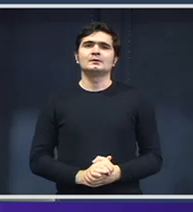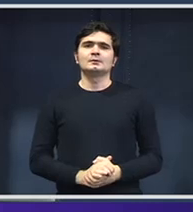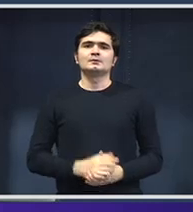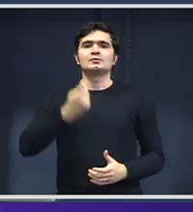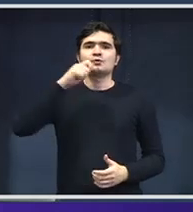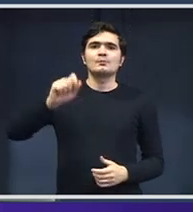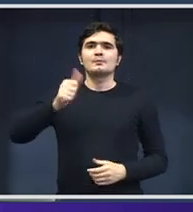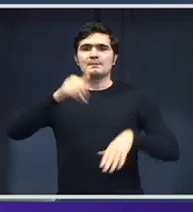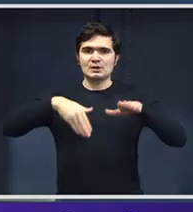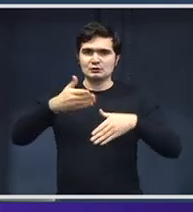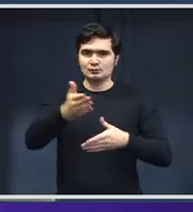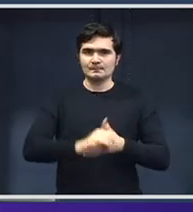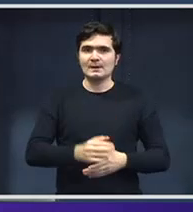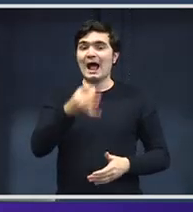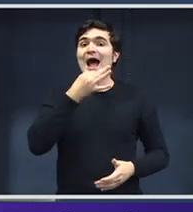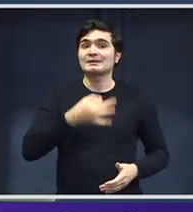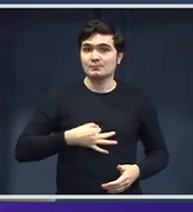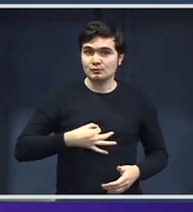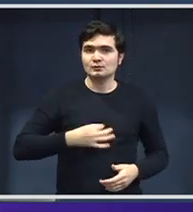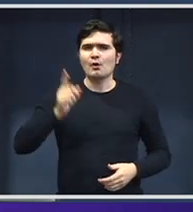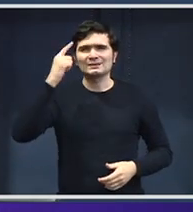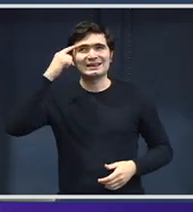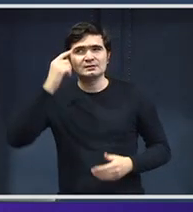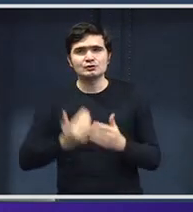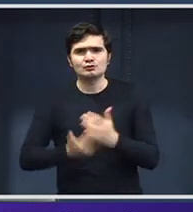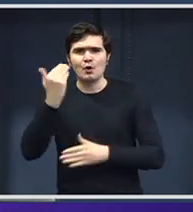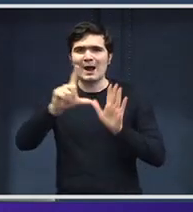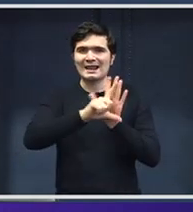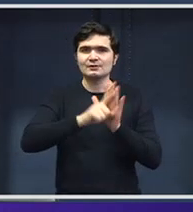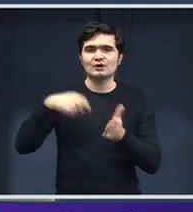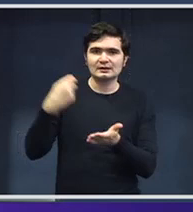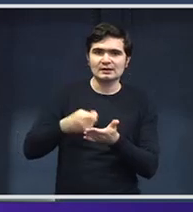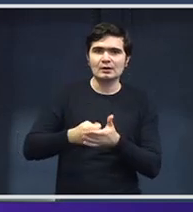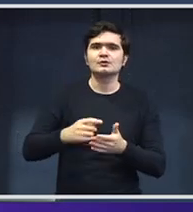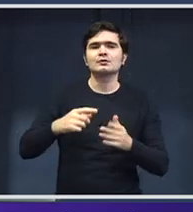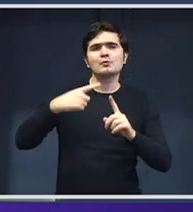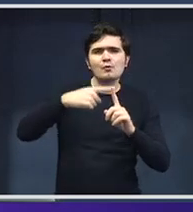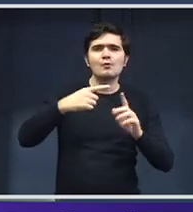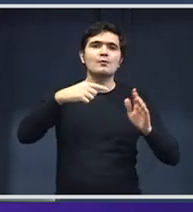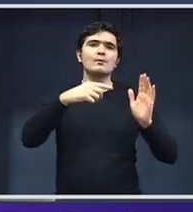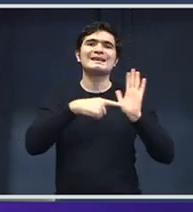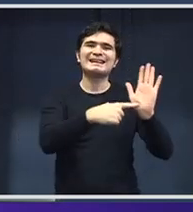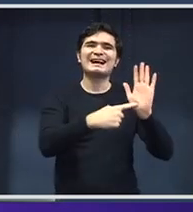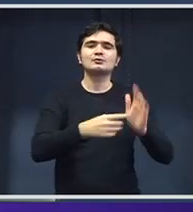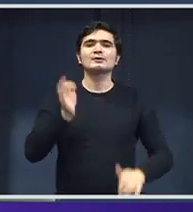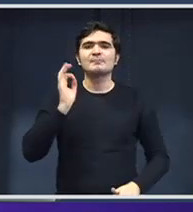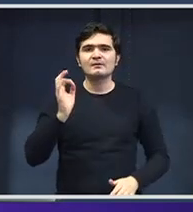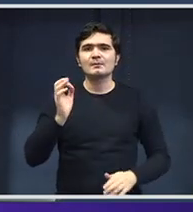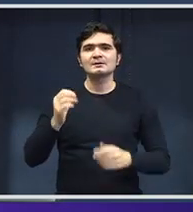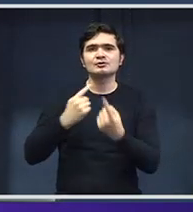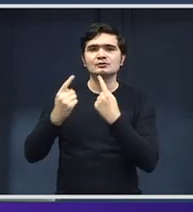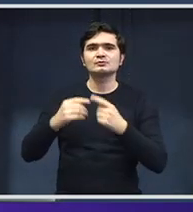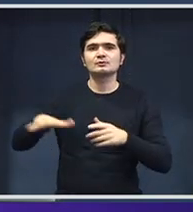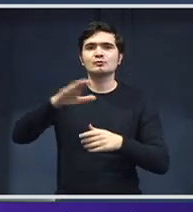Plus. Domnule premier, spuneați că veți gândi o nouă lege a salarizării și că vom avea indicatori de performanță, discutați cu mediul privat. Cum